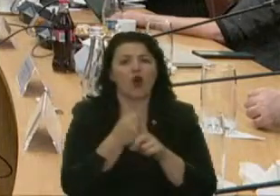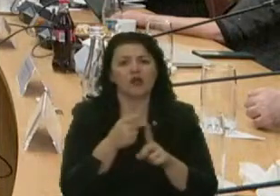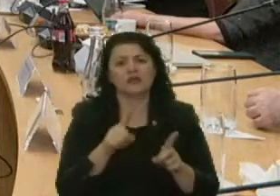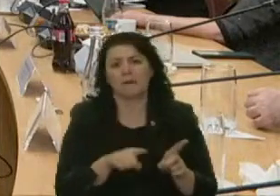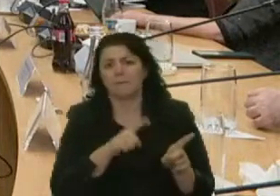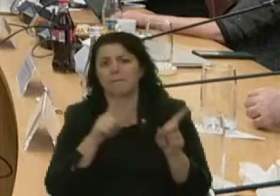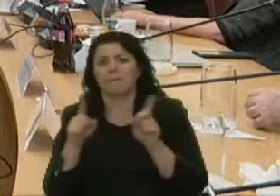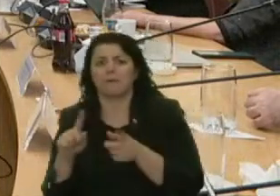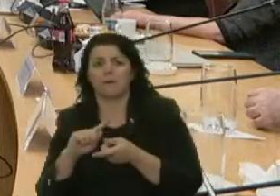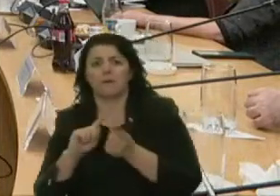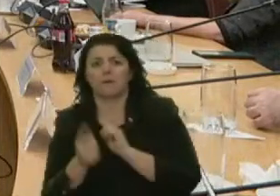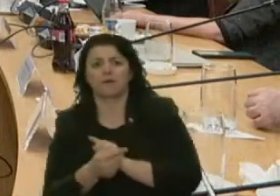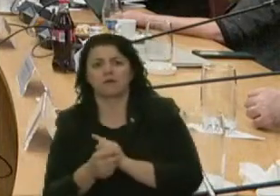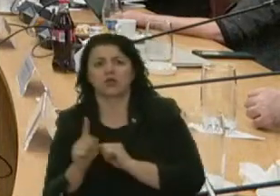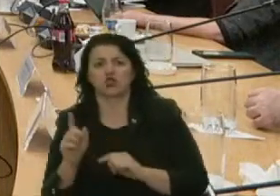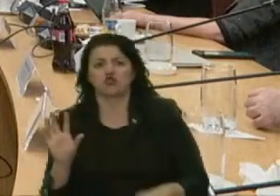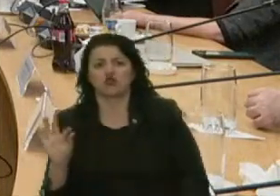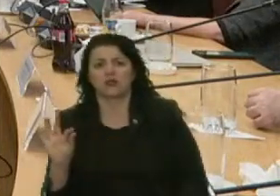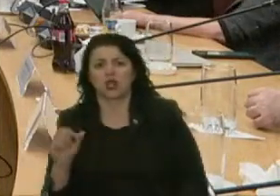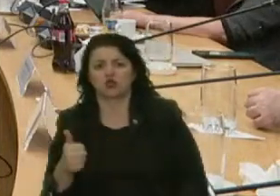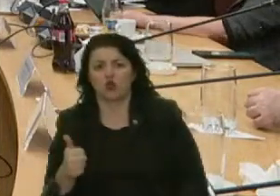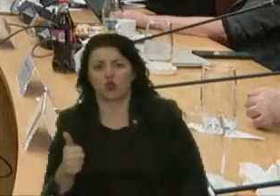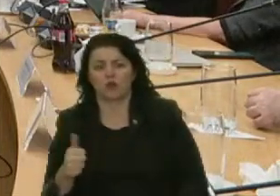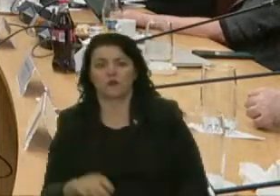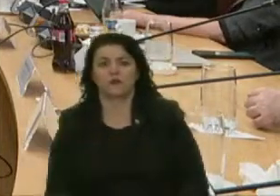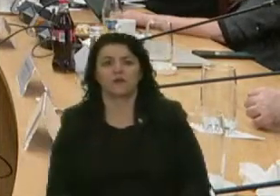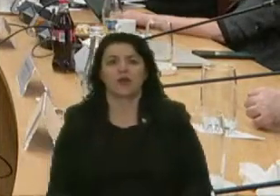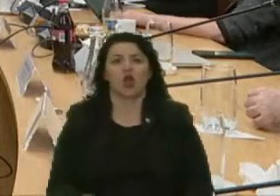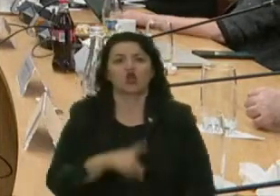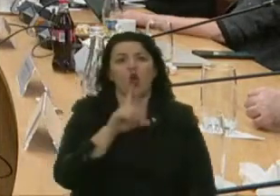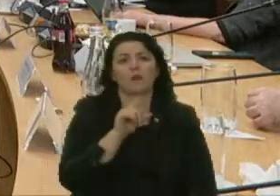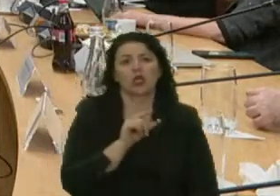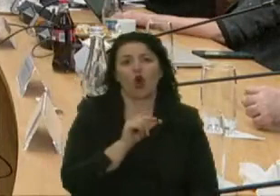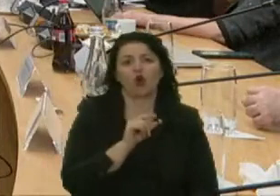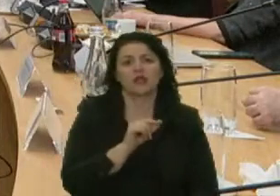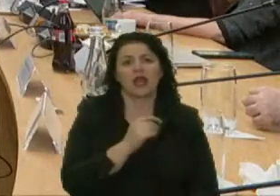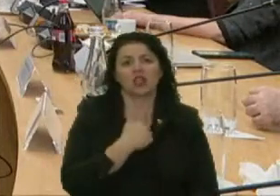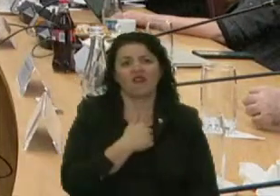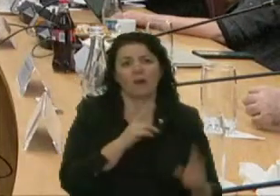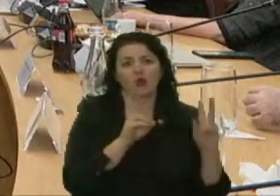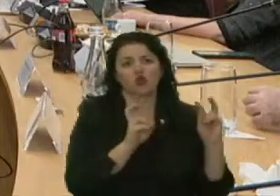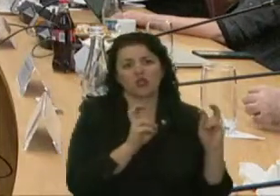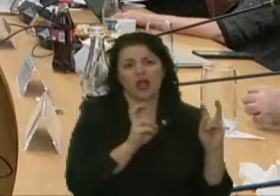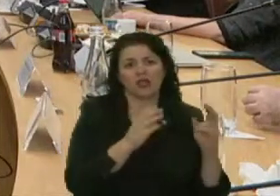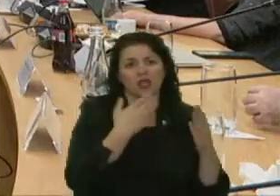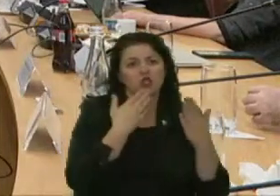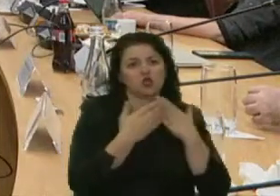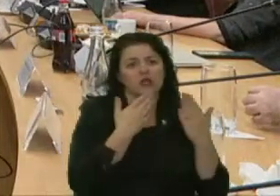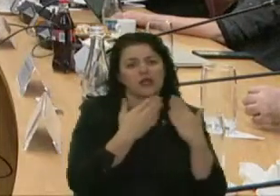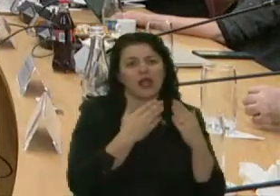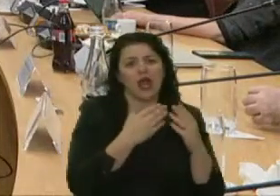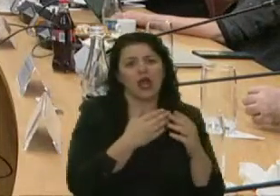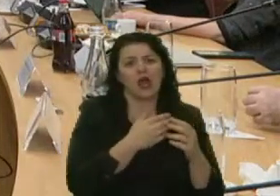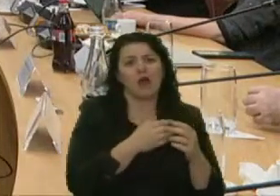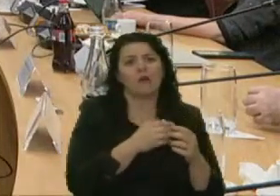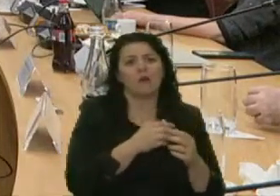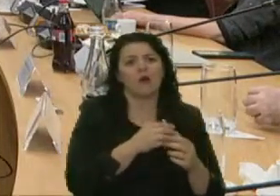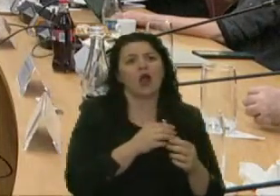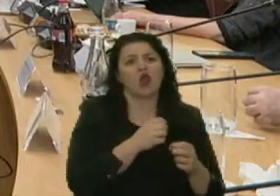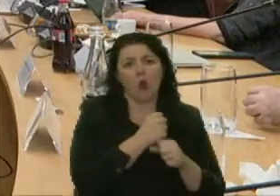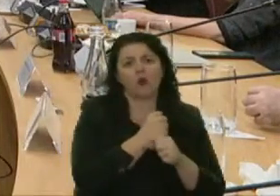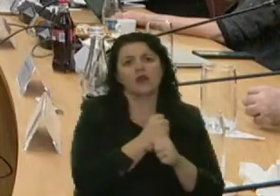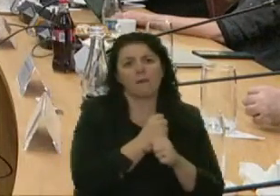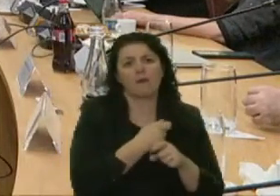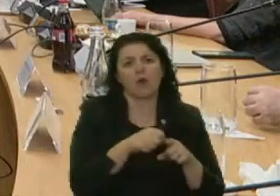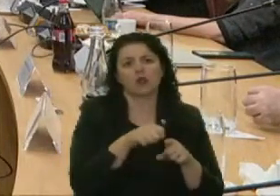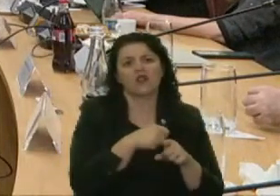pe OG 51 în 2020 avem un citat din ședința de consiliul local domnul box spunea vom lucra